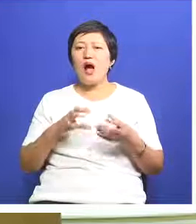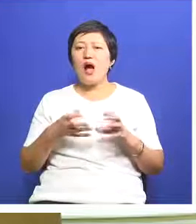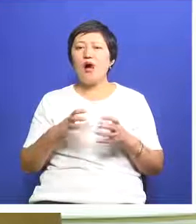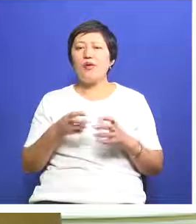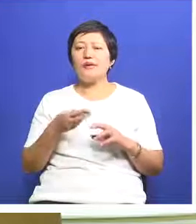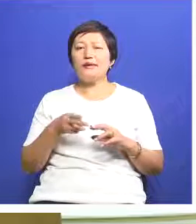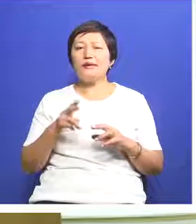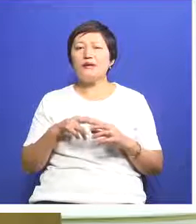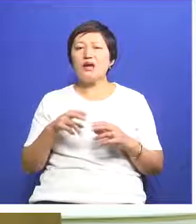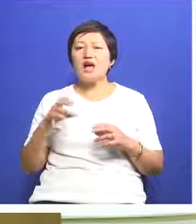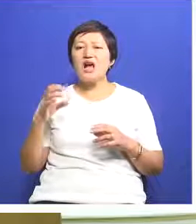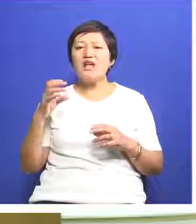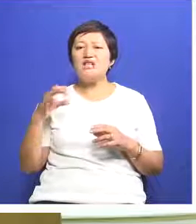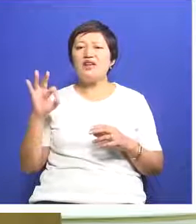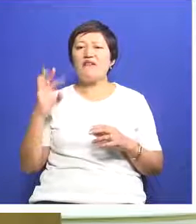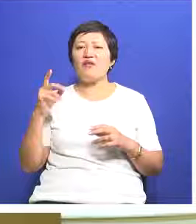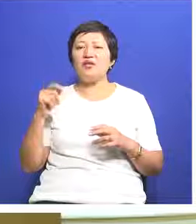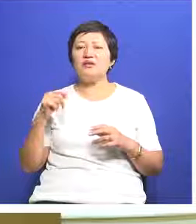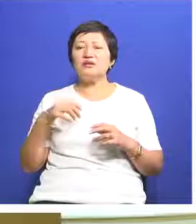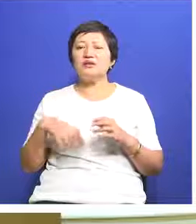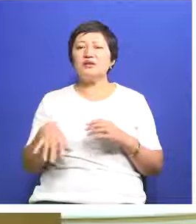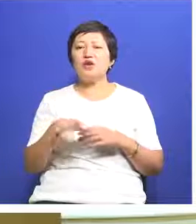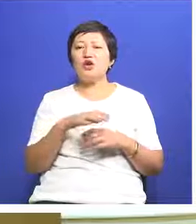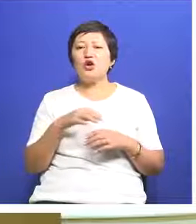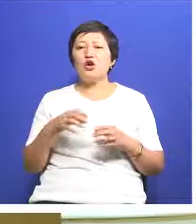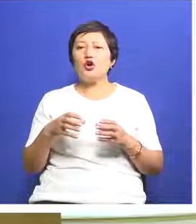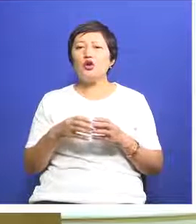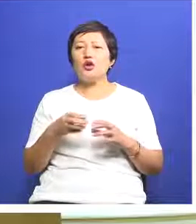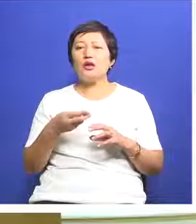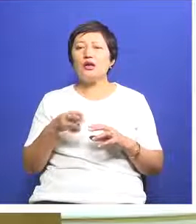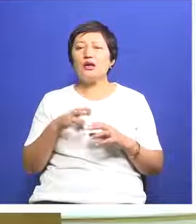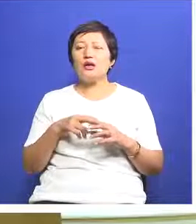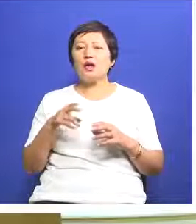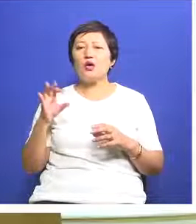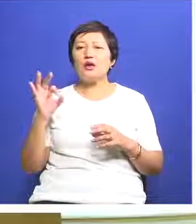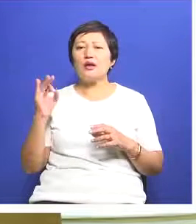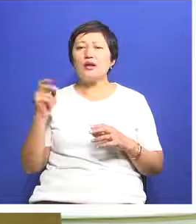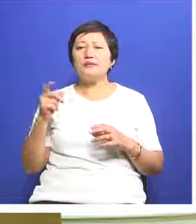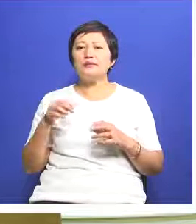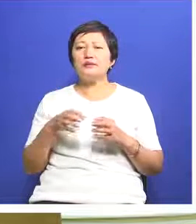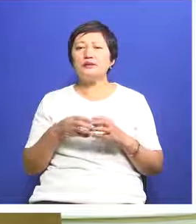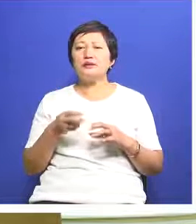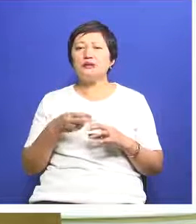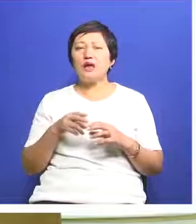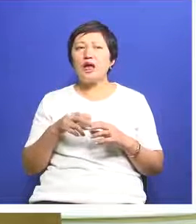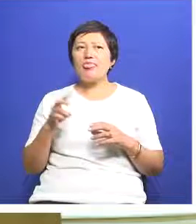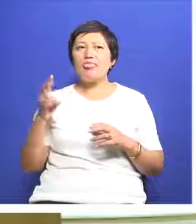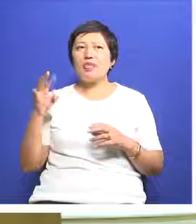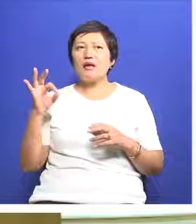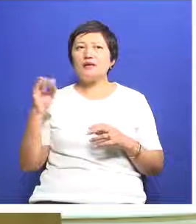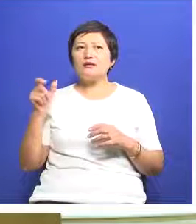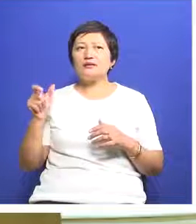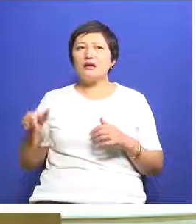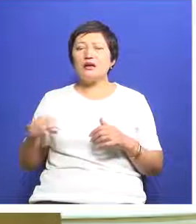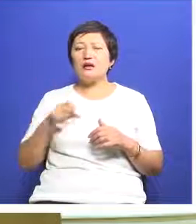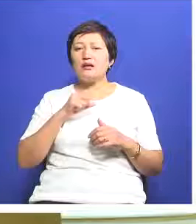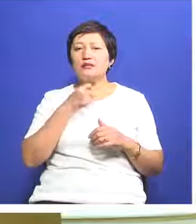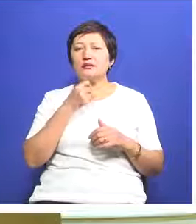ауылды, осы совхозға өткен кезін, совхозы 70 жыл құралған, осыны құраған бізде Нартай Сапаров деген